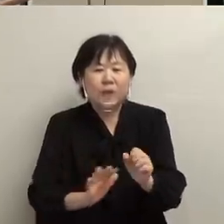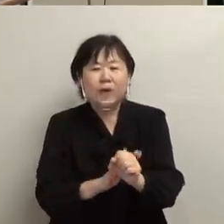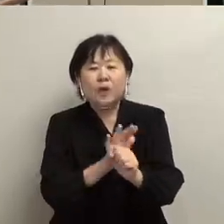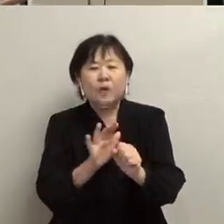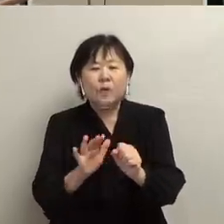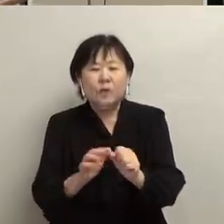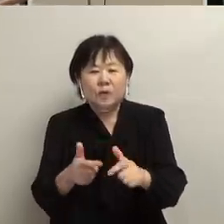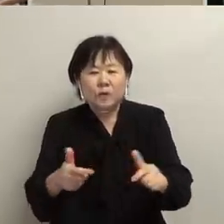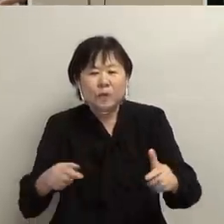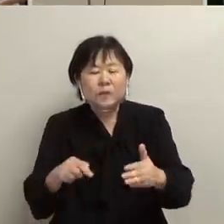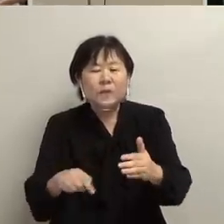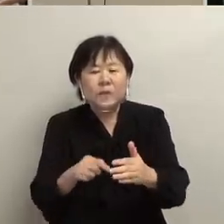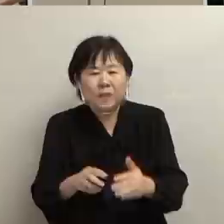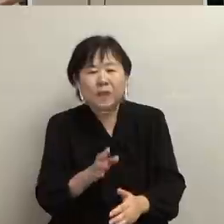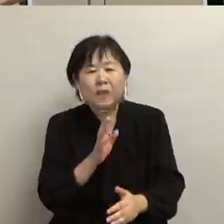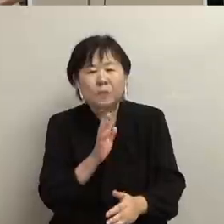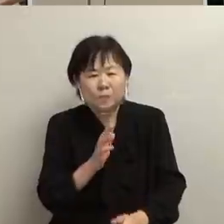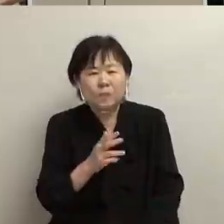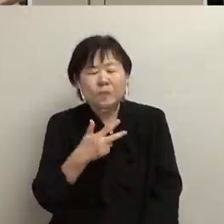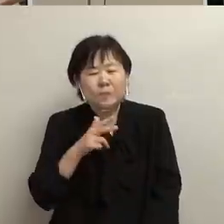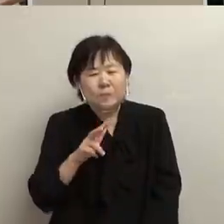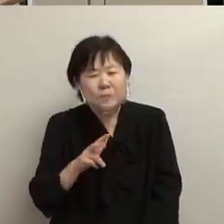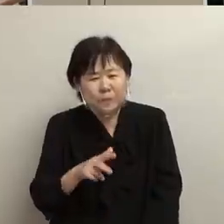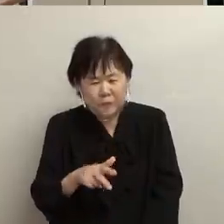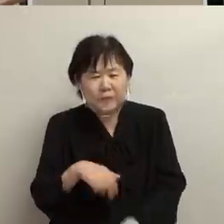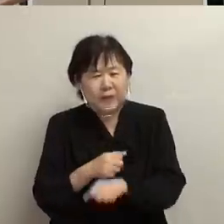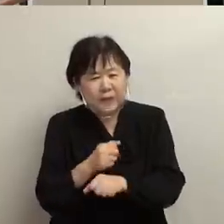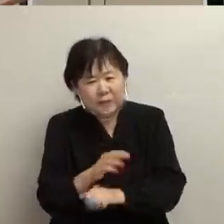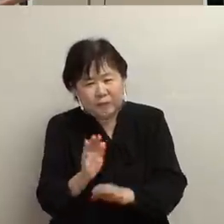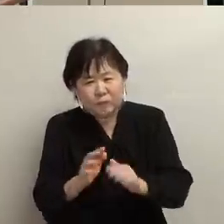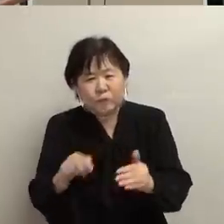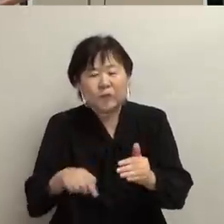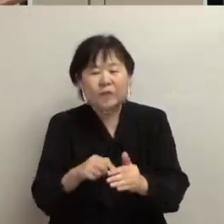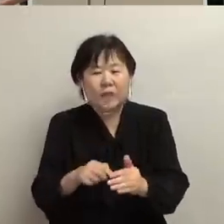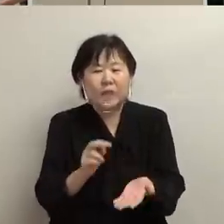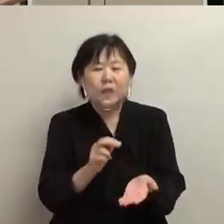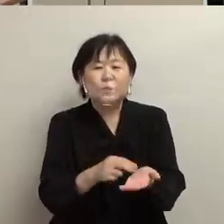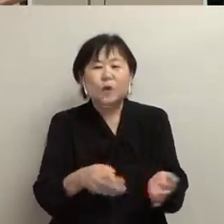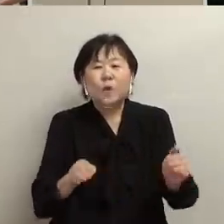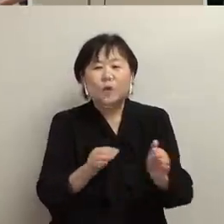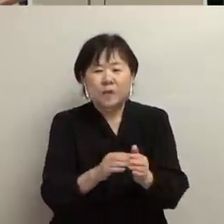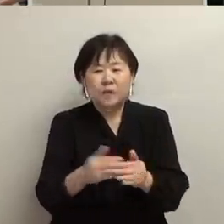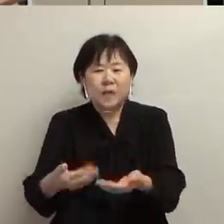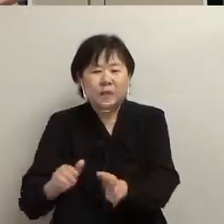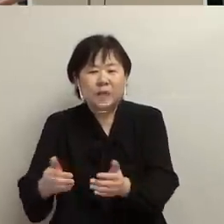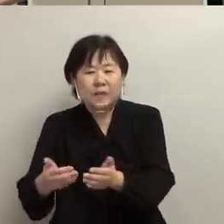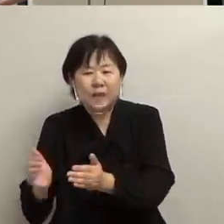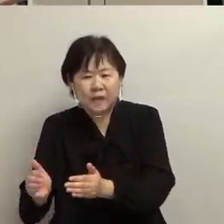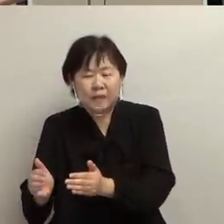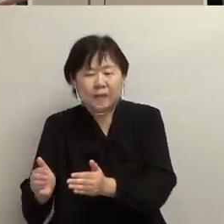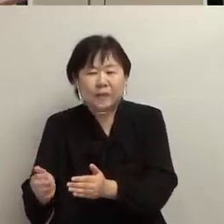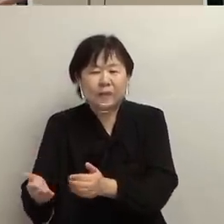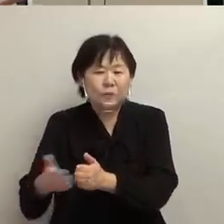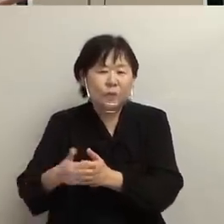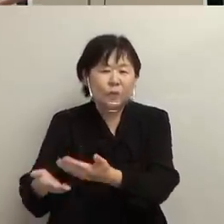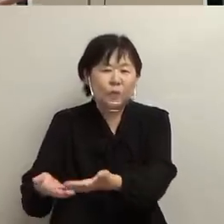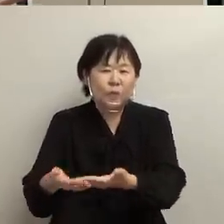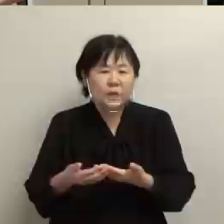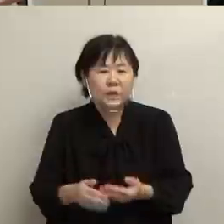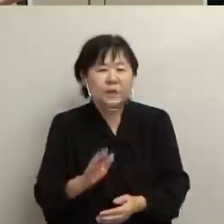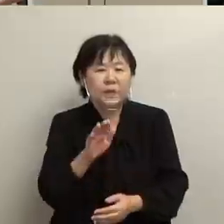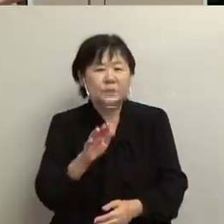ね本番本当に無理してあの病院をはじめですねあの各団体からあの提供いただいております